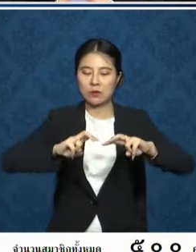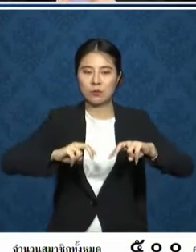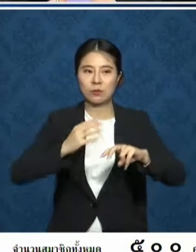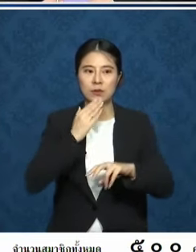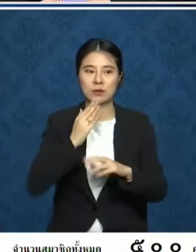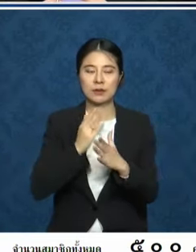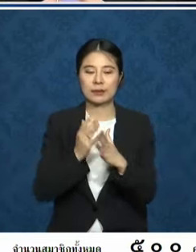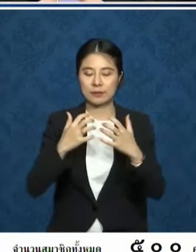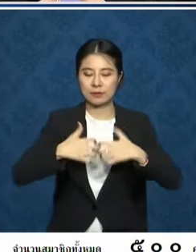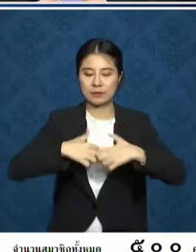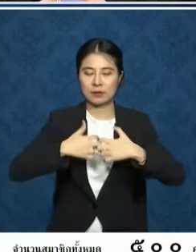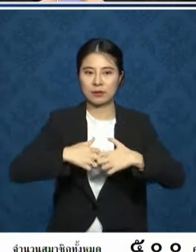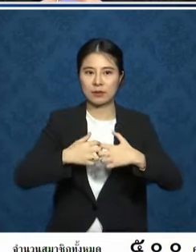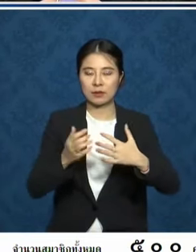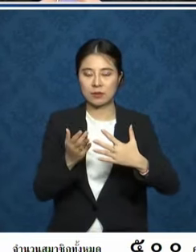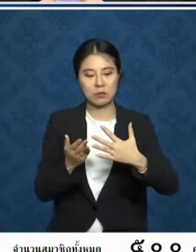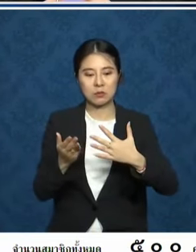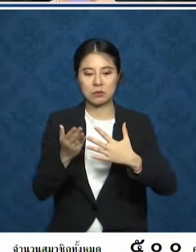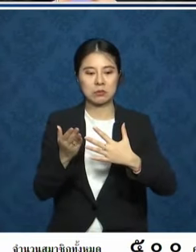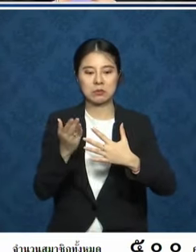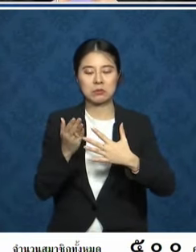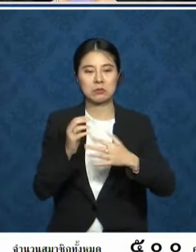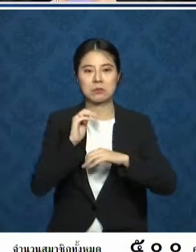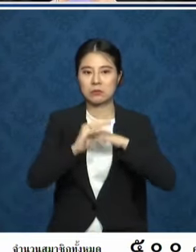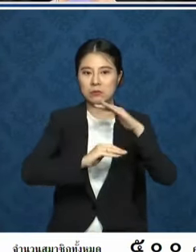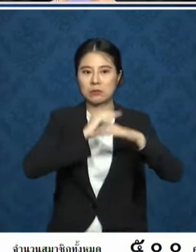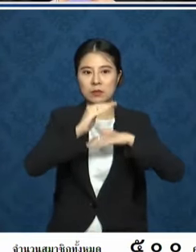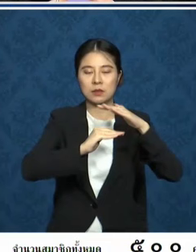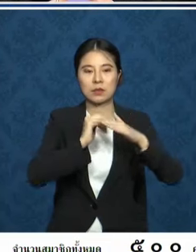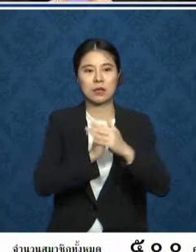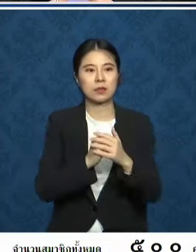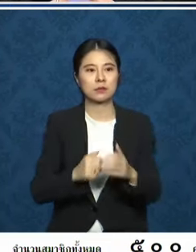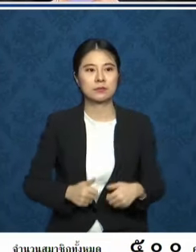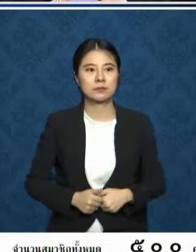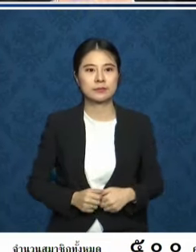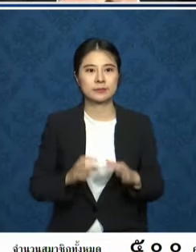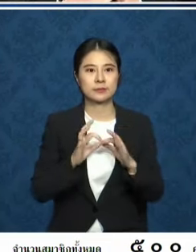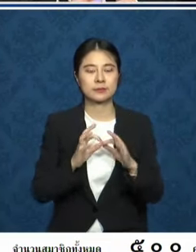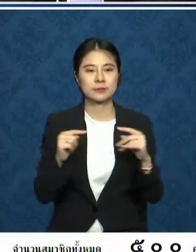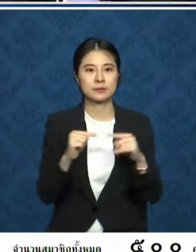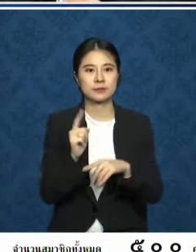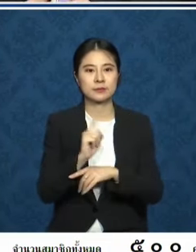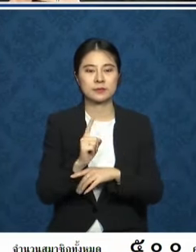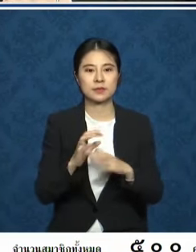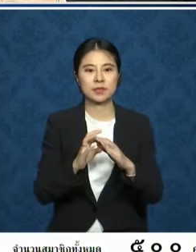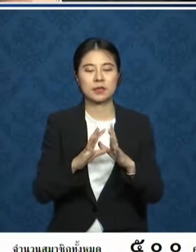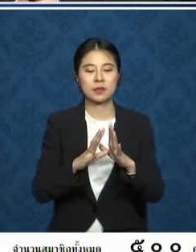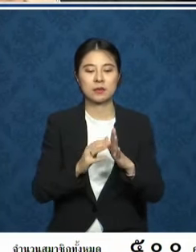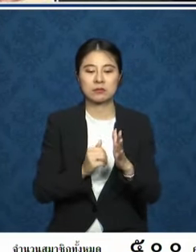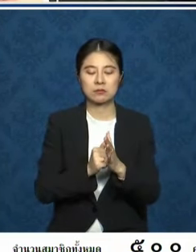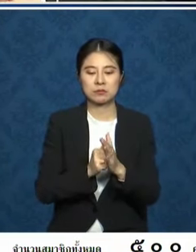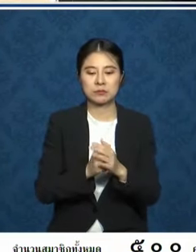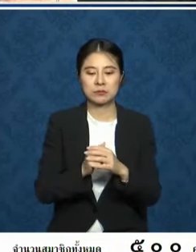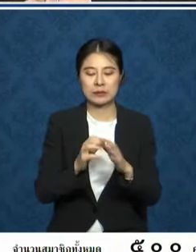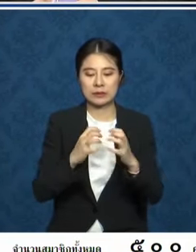กระดบอุตสาหกรรมที่เป็อุตสาหกรรมใหม่ที่เกี่ยวข้องกับเรื่องของคามยั่งยืนไม่วาจะเป็อุสาหกรรสีเขียวไม่วจะเป็นอุสาห